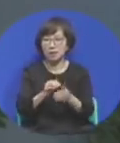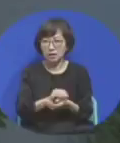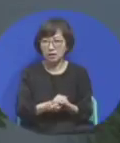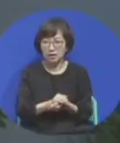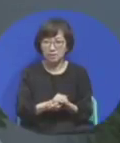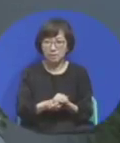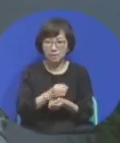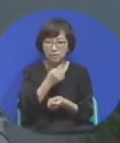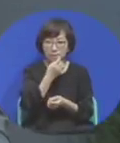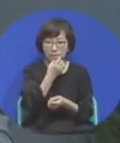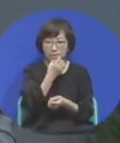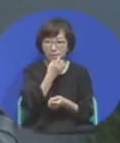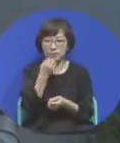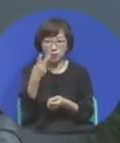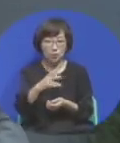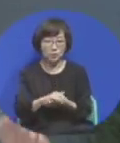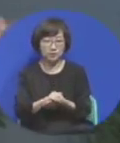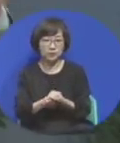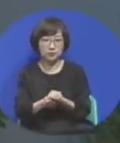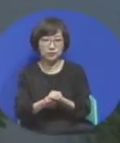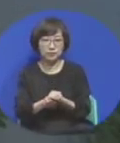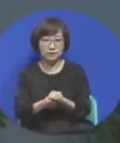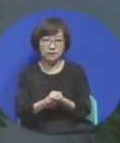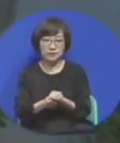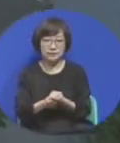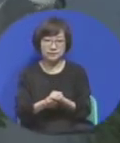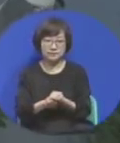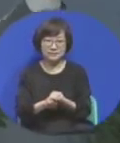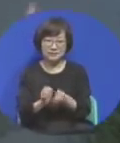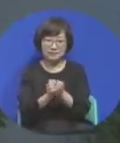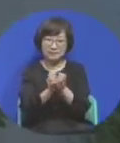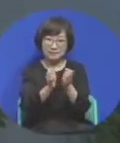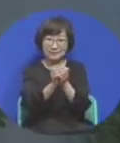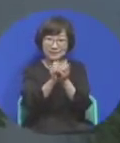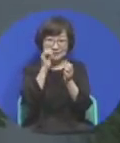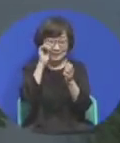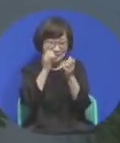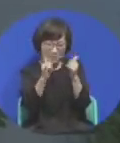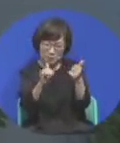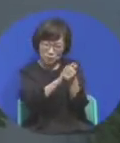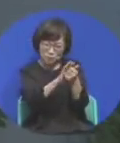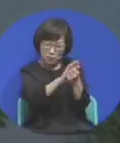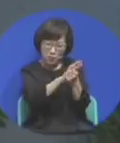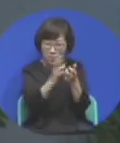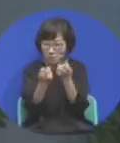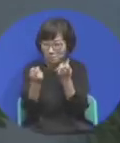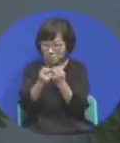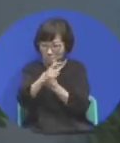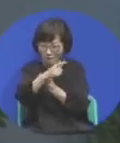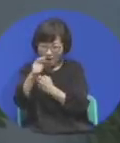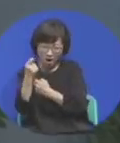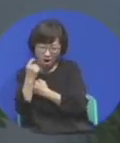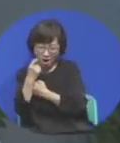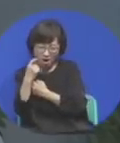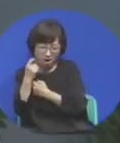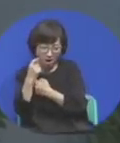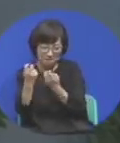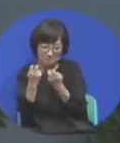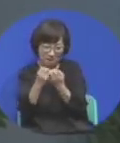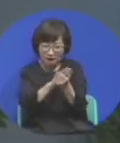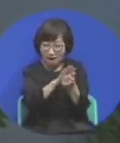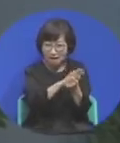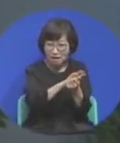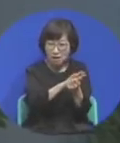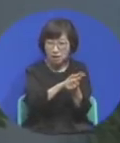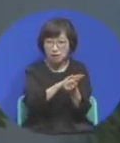futures. 인간을 위로한다고 하는 거짓말의 많은 모양들을 보게 됐어요. I saw the many different forms of these lies trying